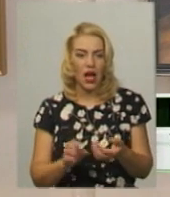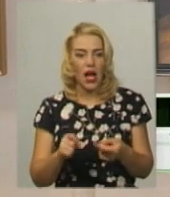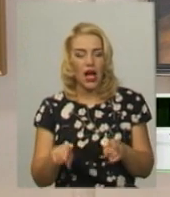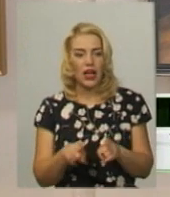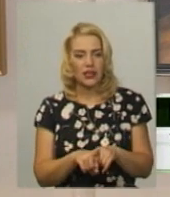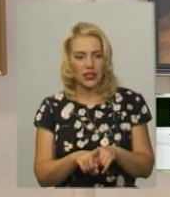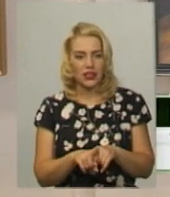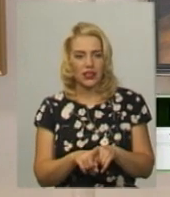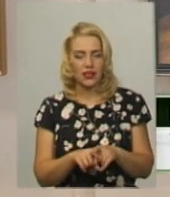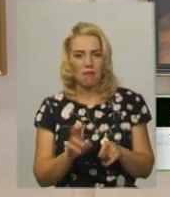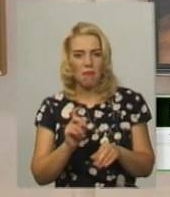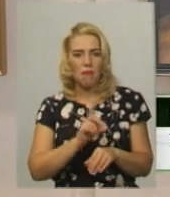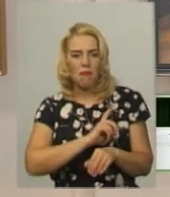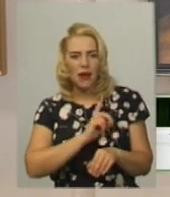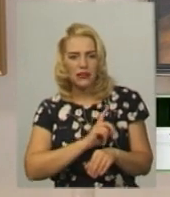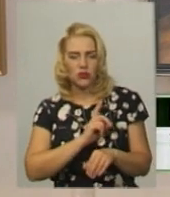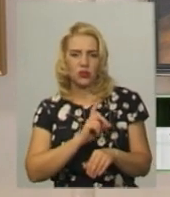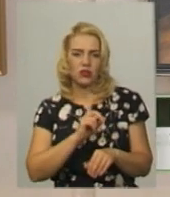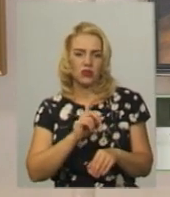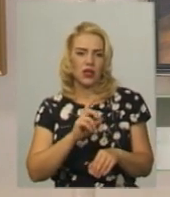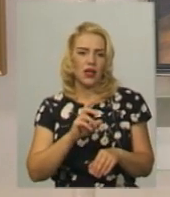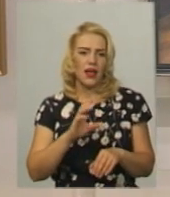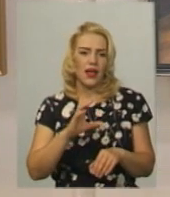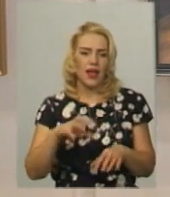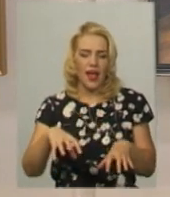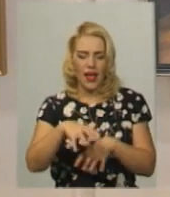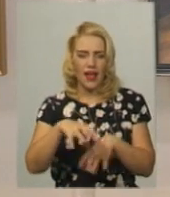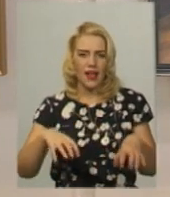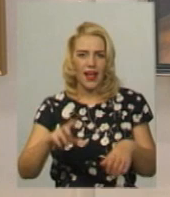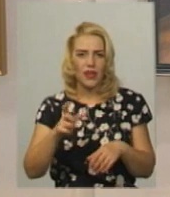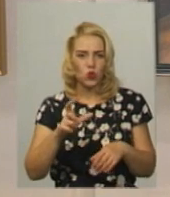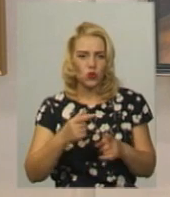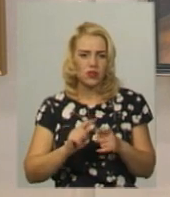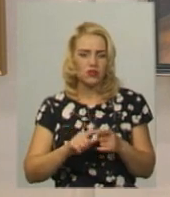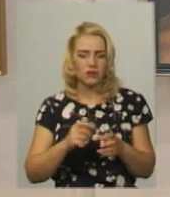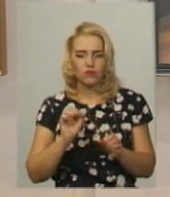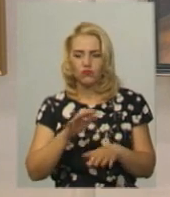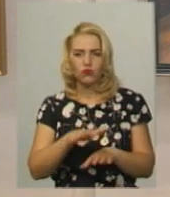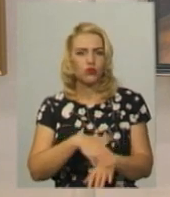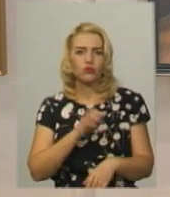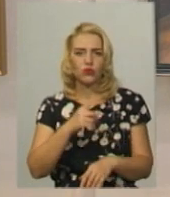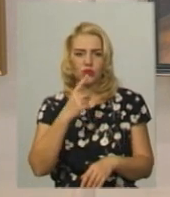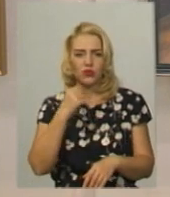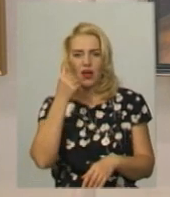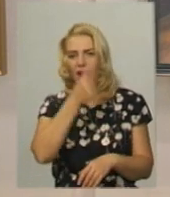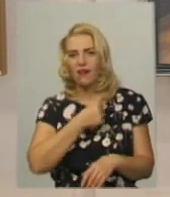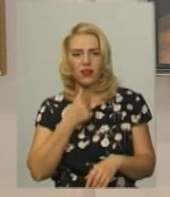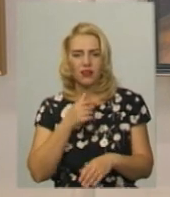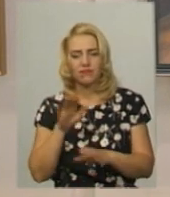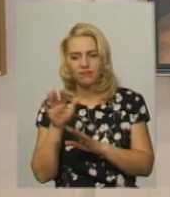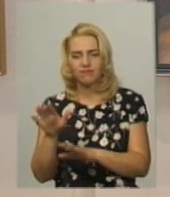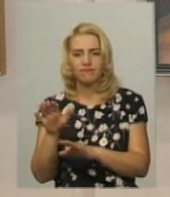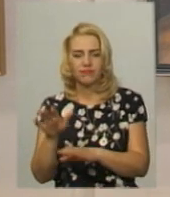які в майстерні, по етюдах, досить довго, це буває рік, вона в мене майстерні. Так,